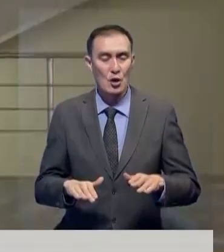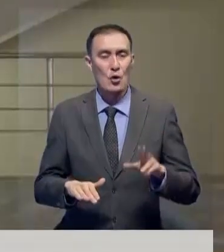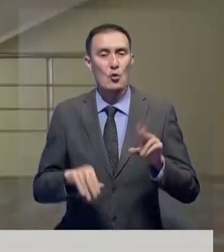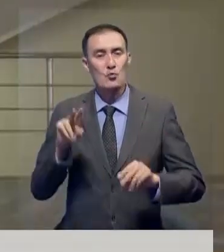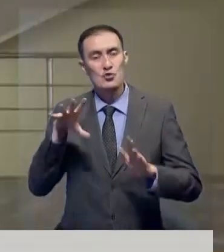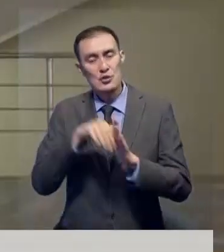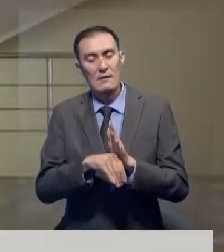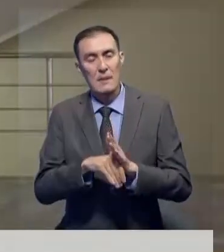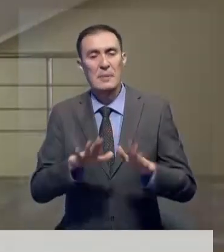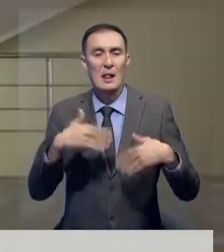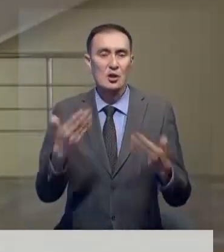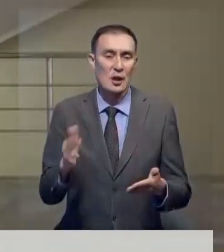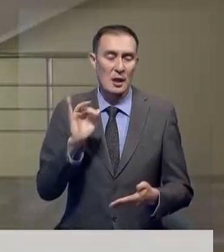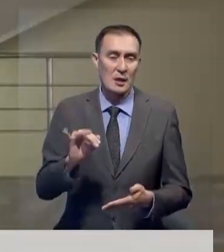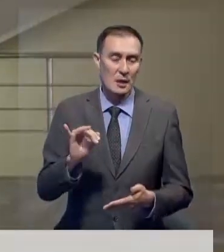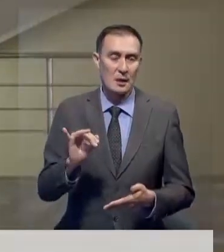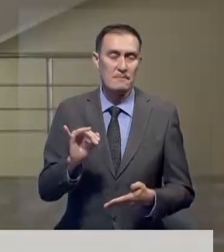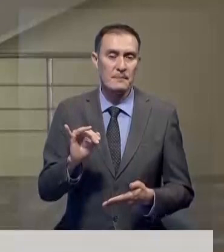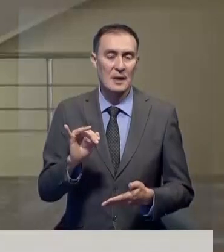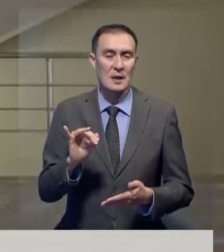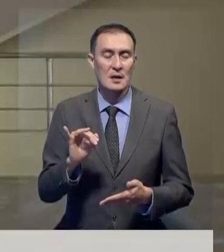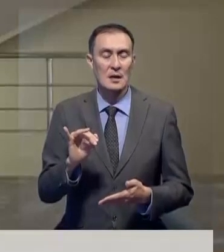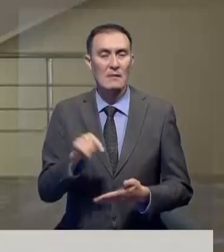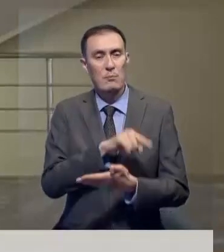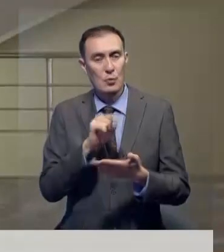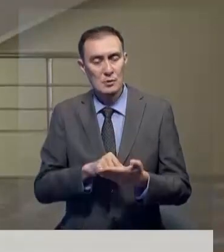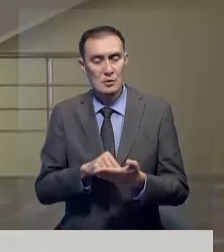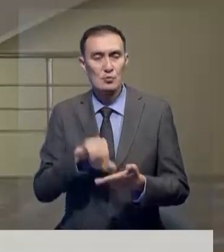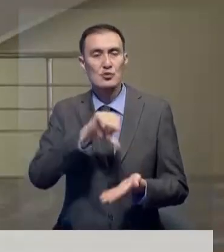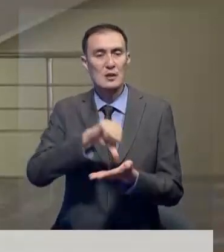все предложения и замечания участвующих сторон.